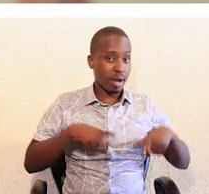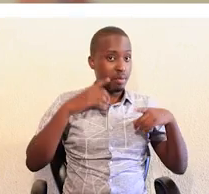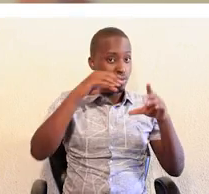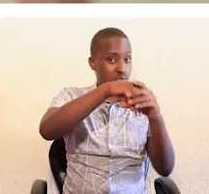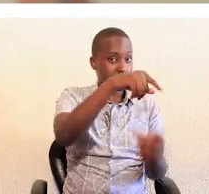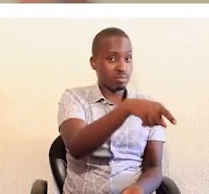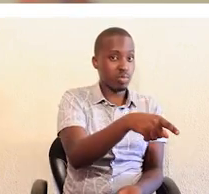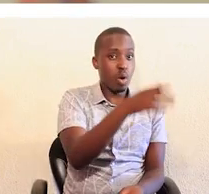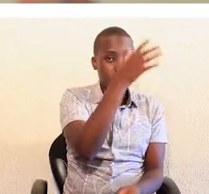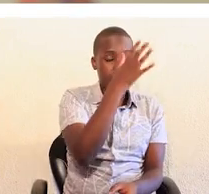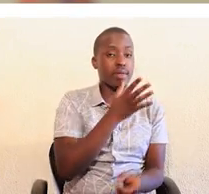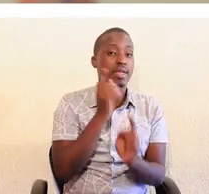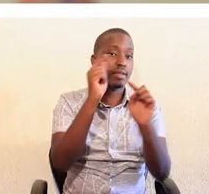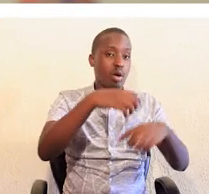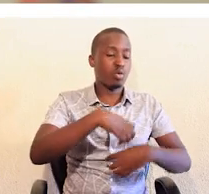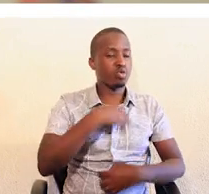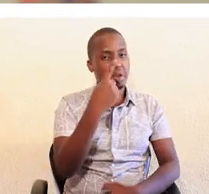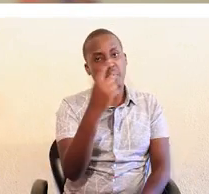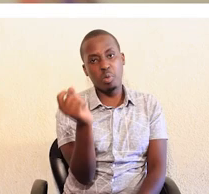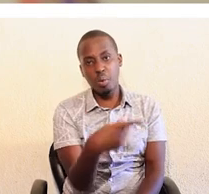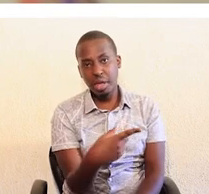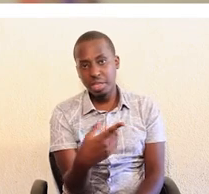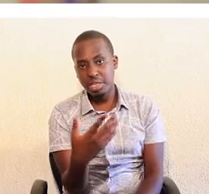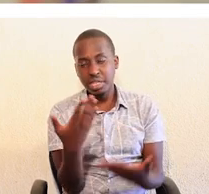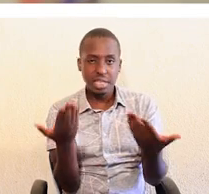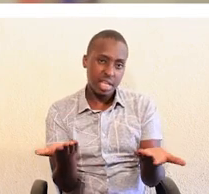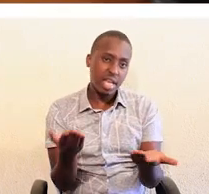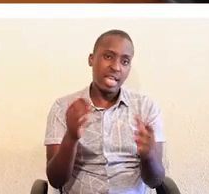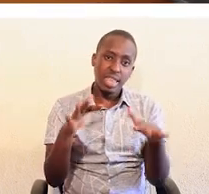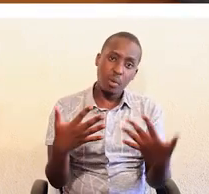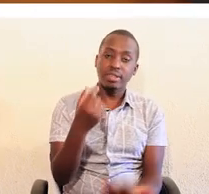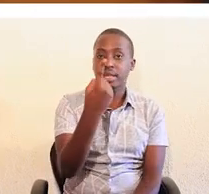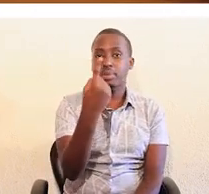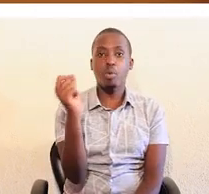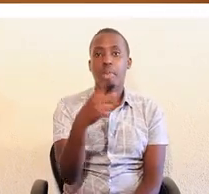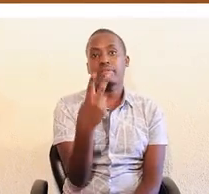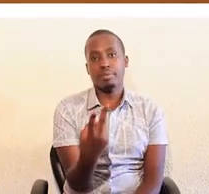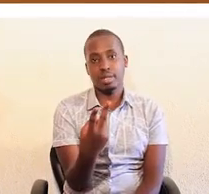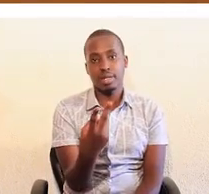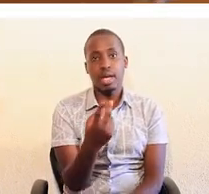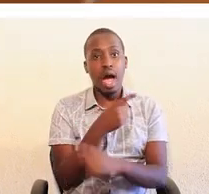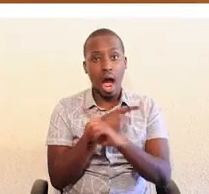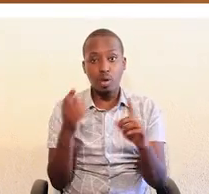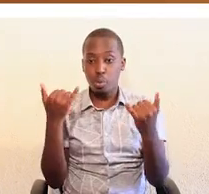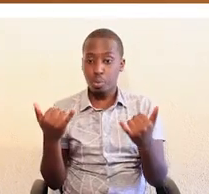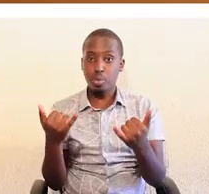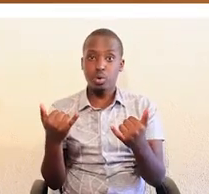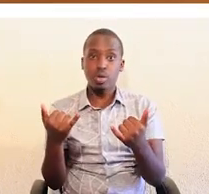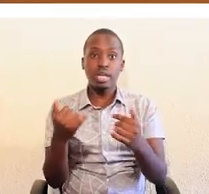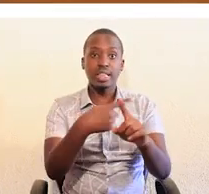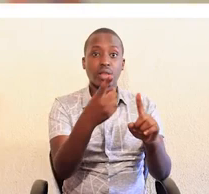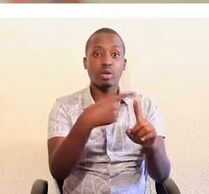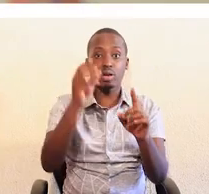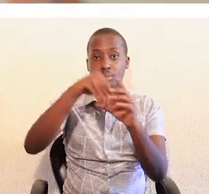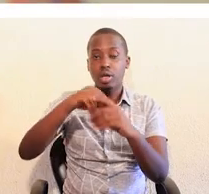n'abagamo wenda mubyeyi yasuraga wenda nka rimwe mu kwezi se cyangwa nka rimwe mu mezi abiri ariko ubwo